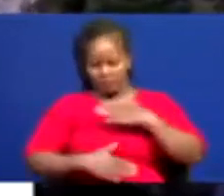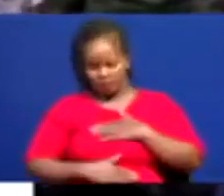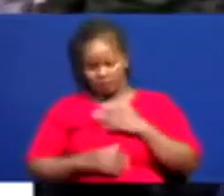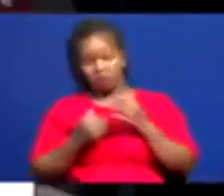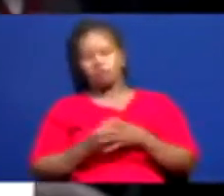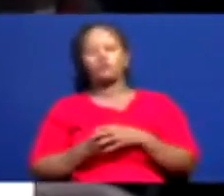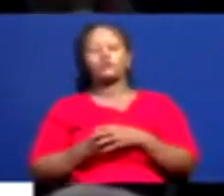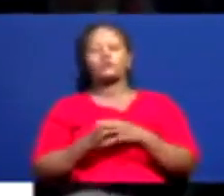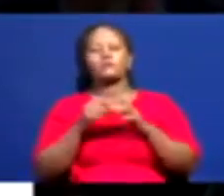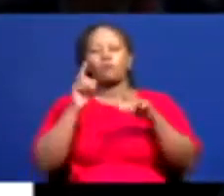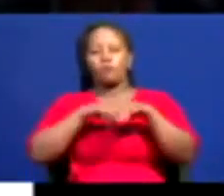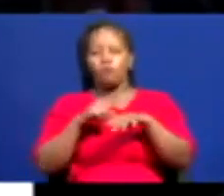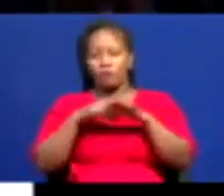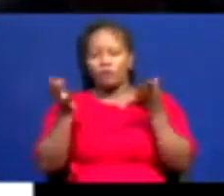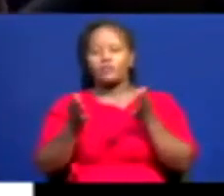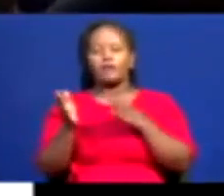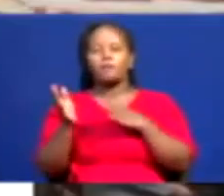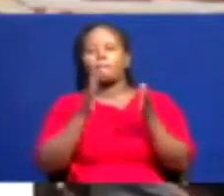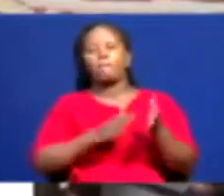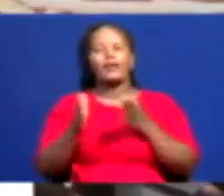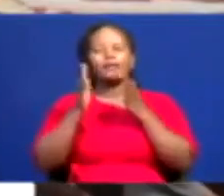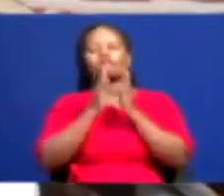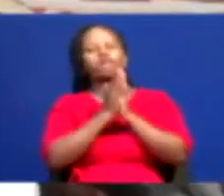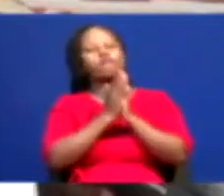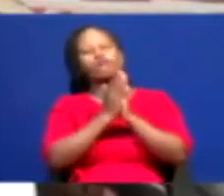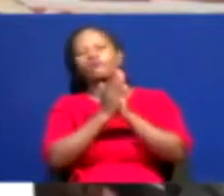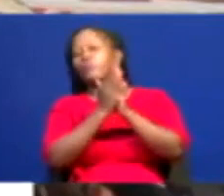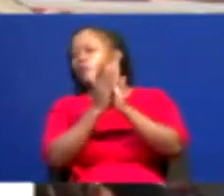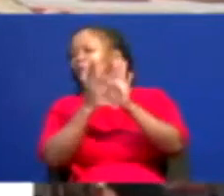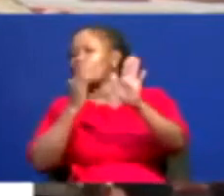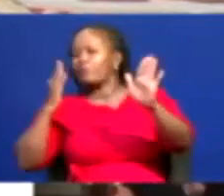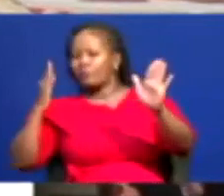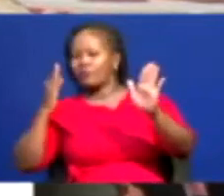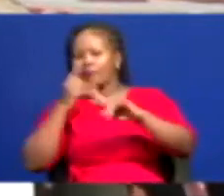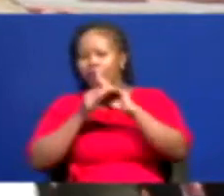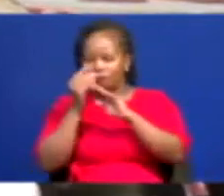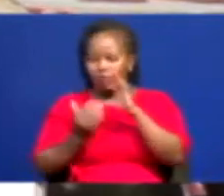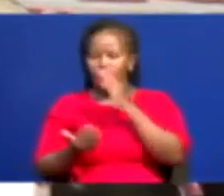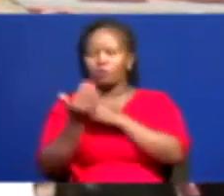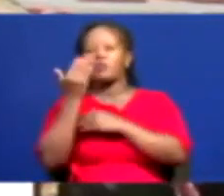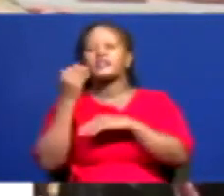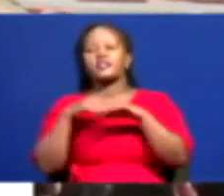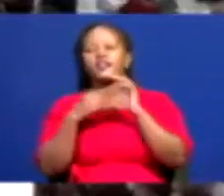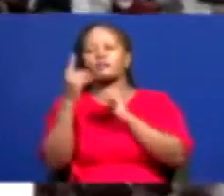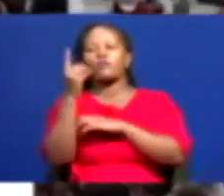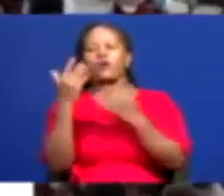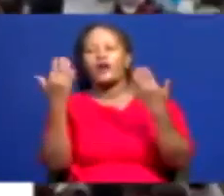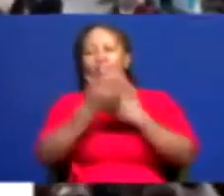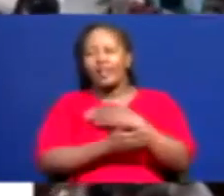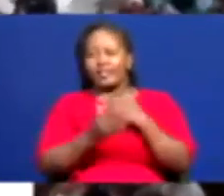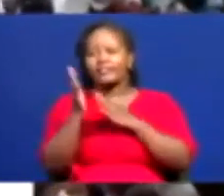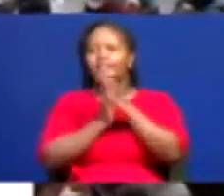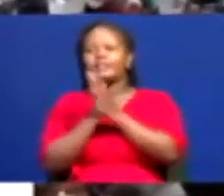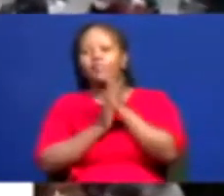zijazo. Walipokuwa wakipanga foleni kwa subira kuanzia mapema ya saa 7 usiku, wakisubiri